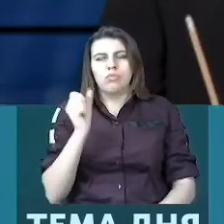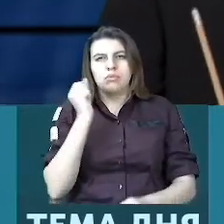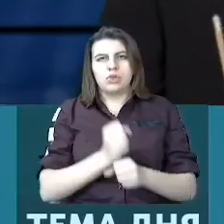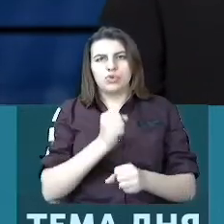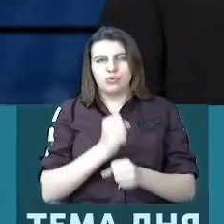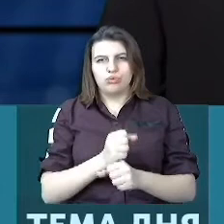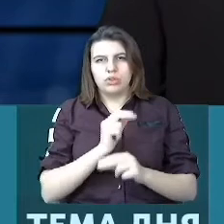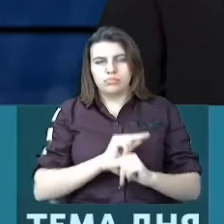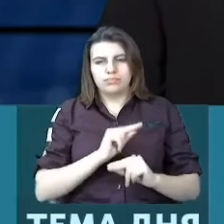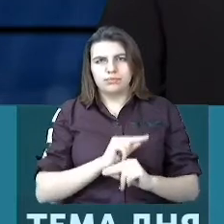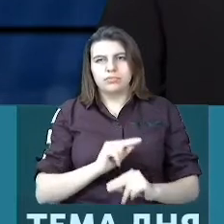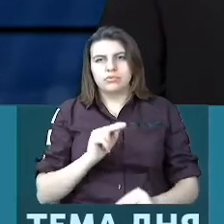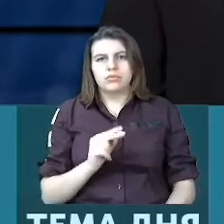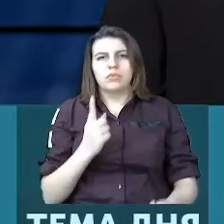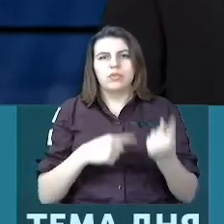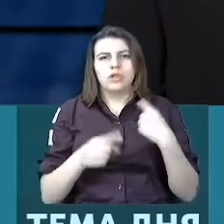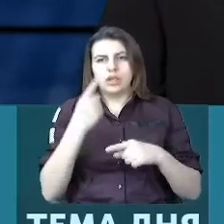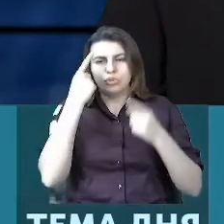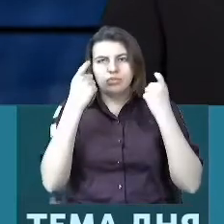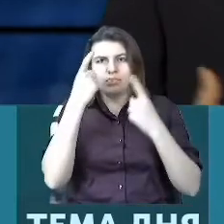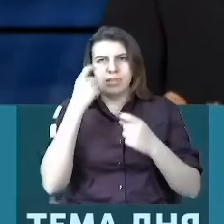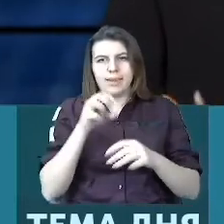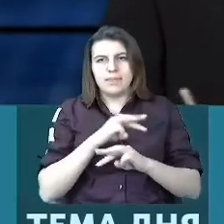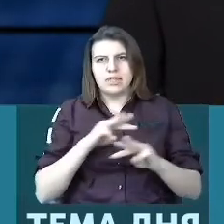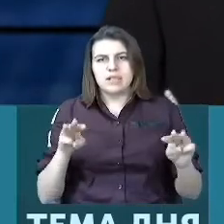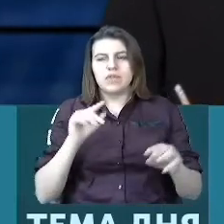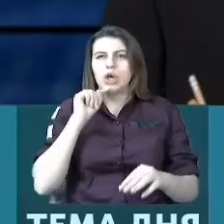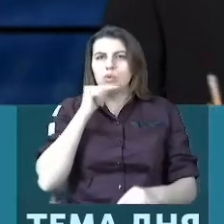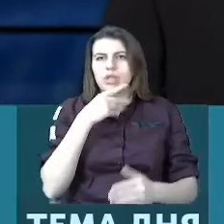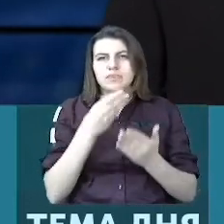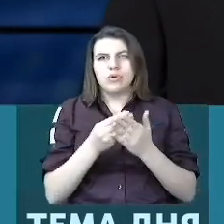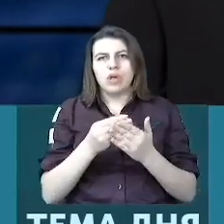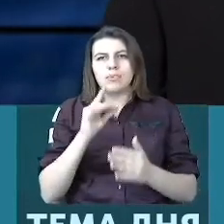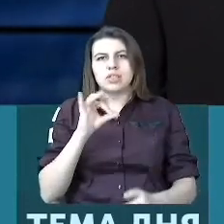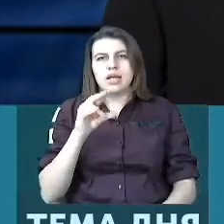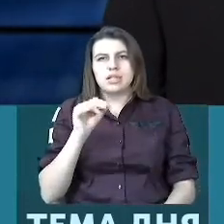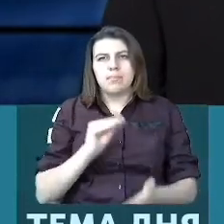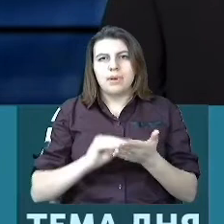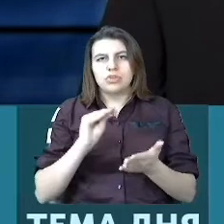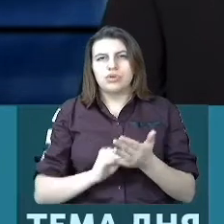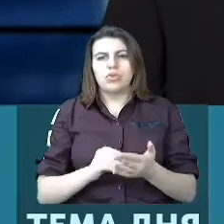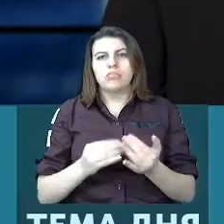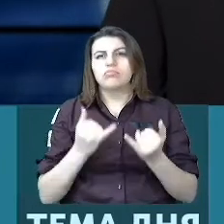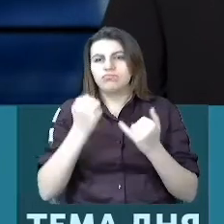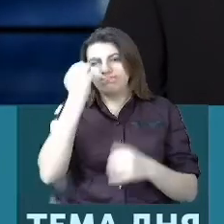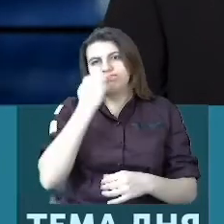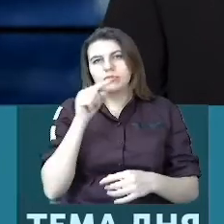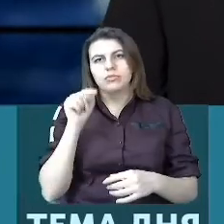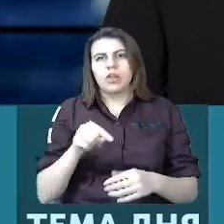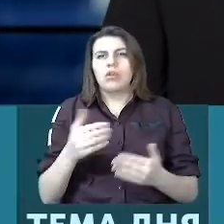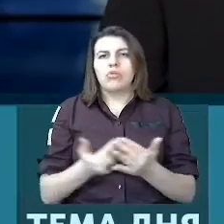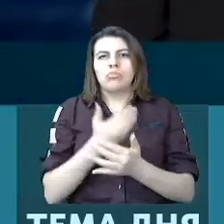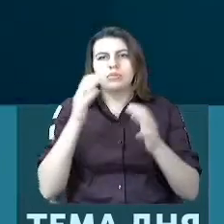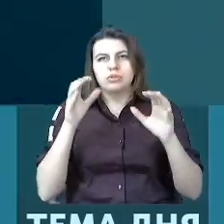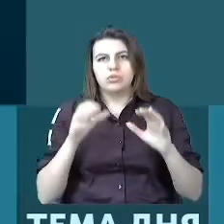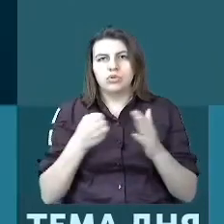Дивіться, от знову ж таки, повертаючись до інформації Міністерства економіки, воно на своєму сайті пише, що завдяки прийняттю нового закону до